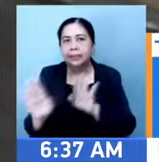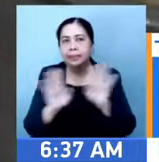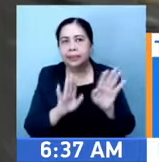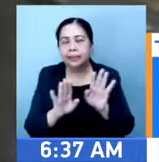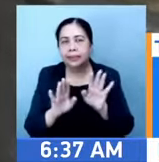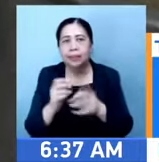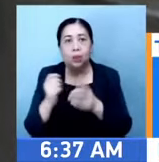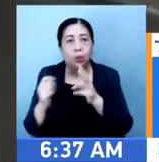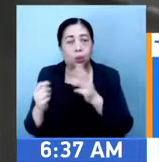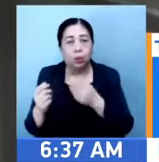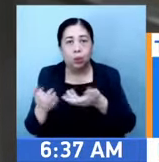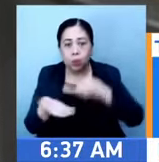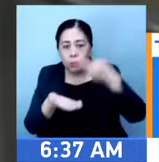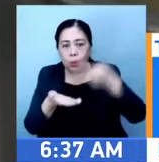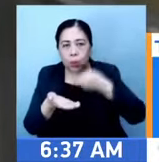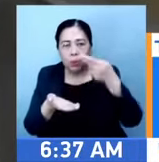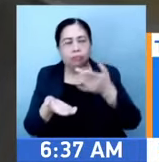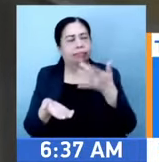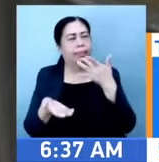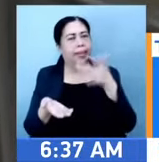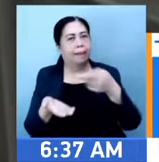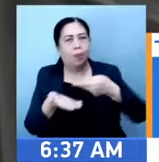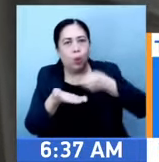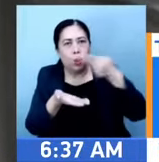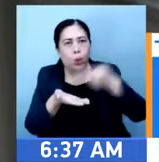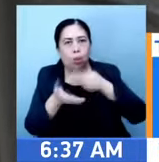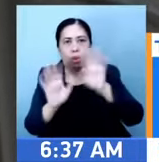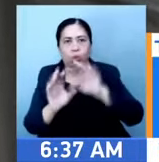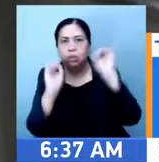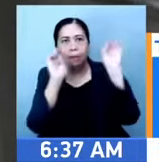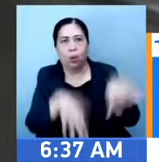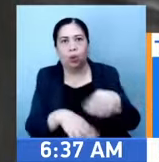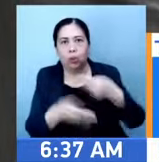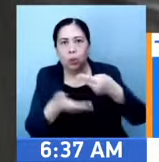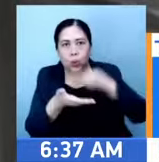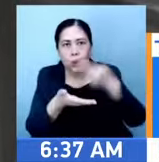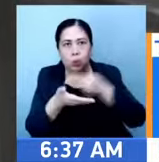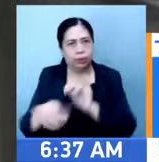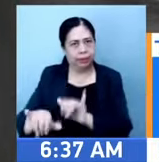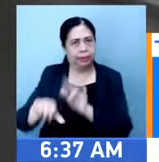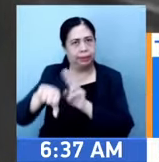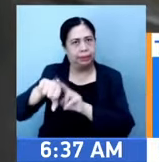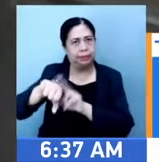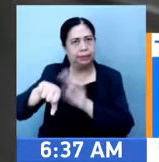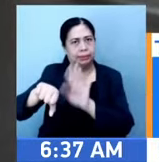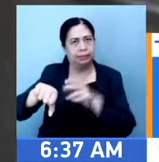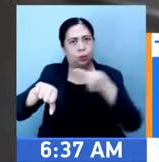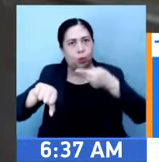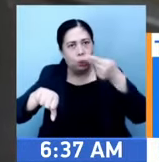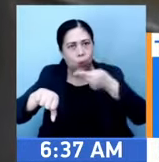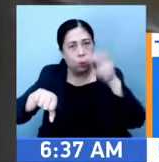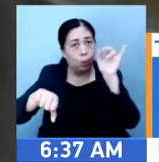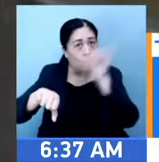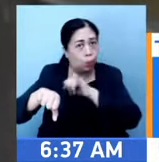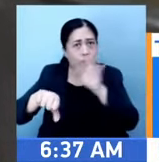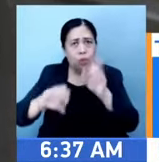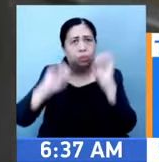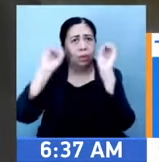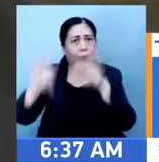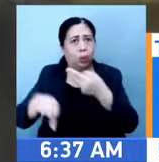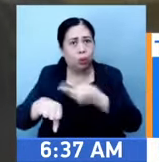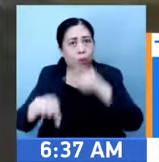very flavorful niyan. Huwag nyong itatapon. Ay, of course. Solid yes, diba? Na solid na yan. So, once na may sobra niyan, huwag nyong itatapon. Pwede natin